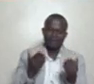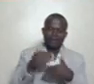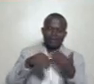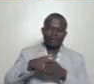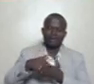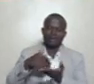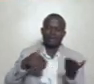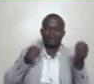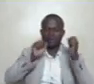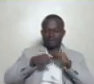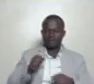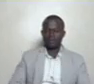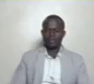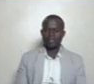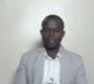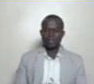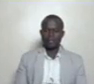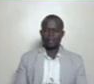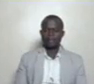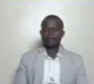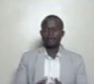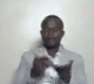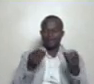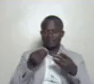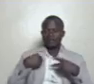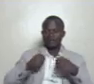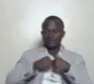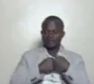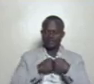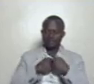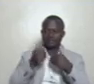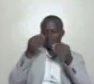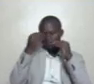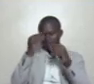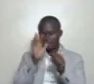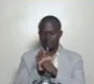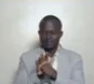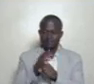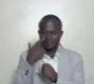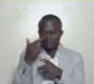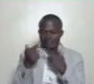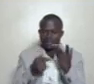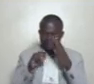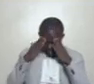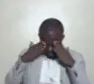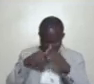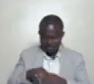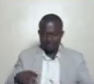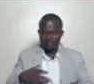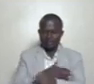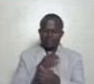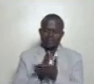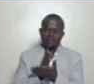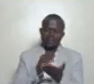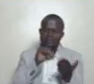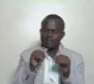aya marushanwa rero byaduhaye indi challenge byaduhaye andi masomo tubonye aho tugomba gushyira imbaraga mu byukuri